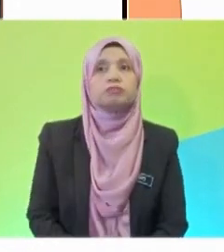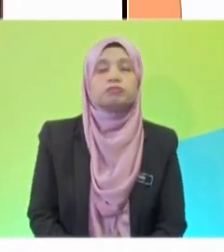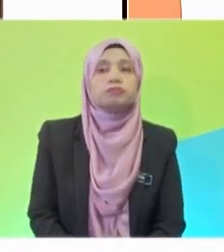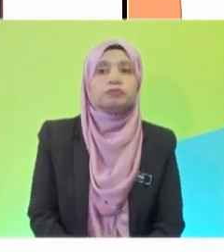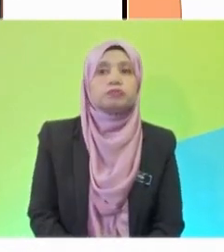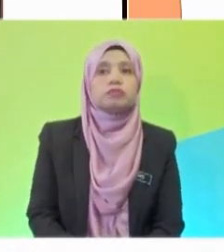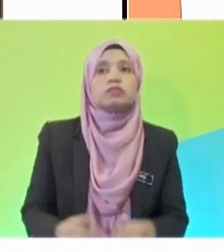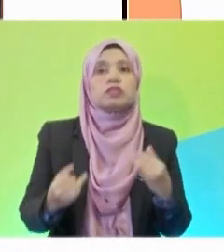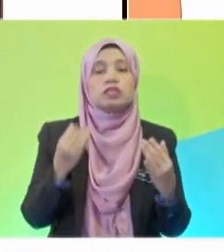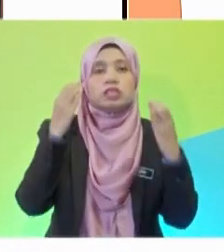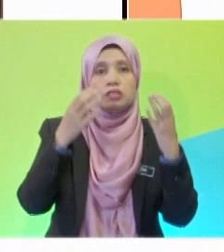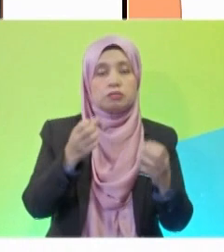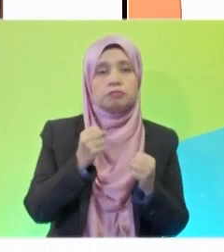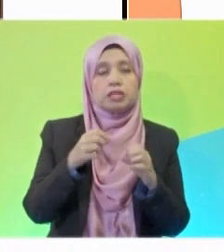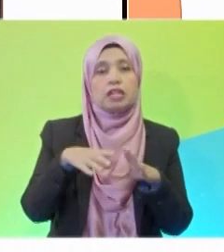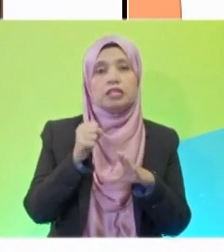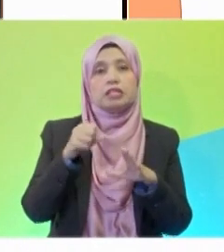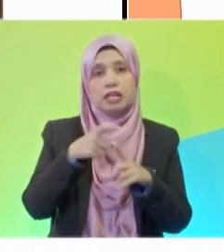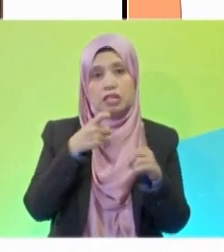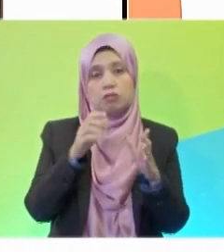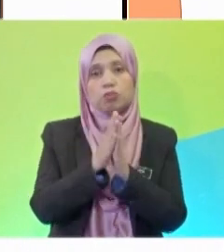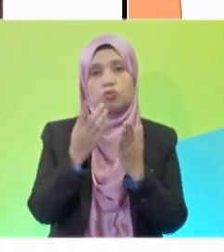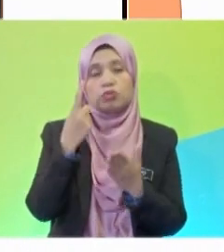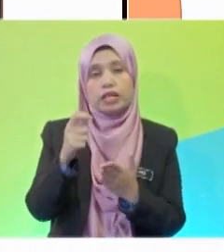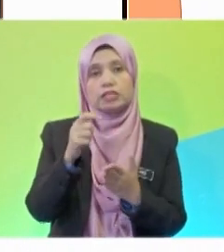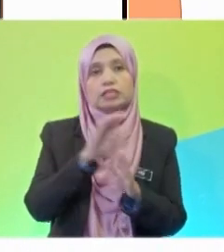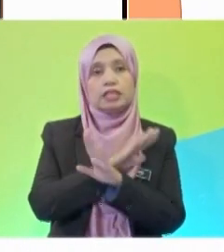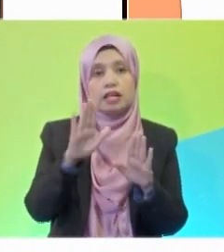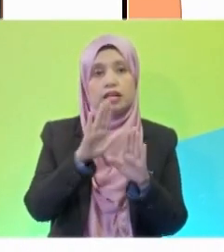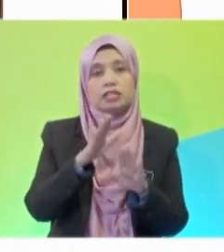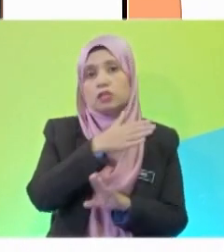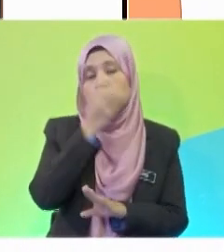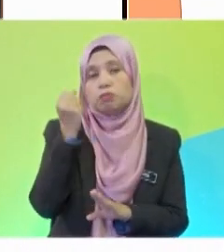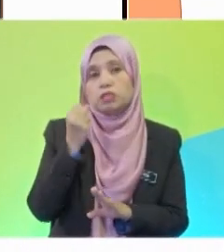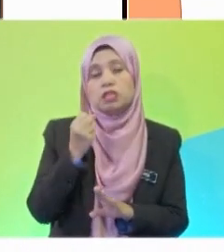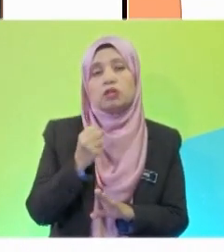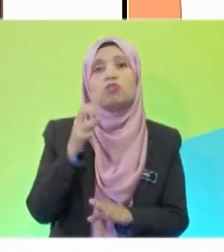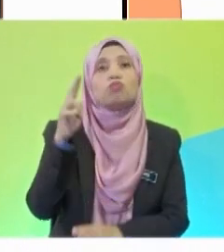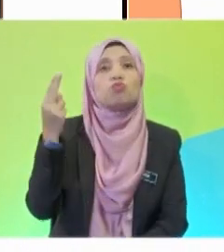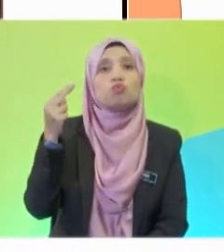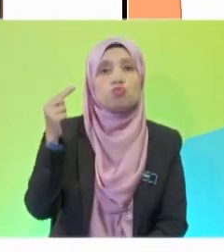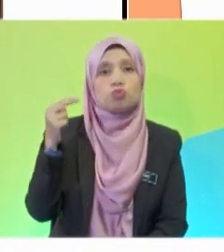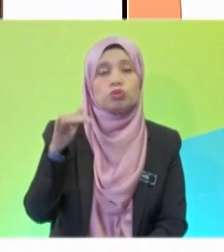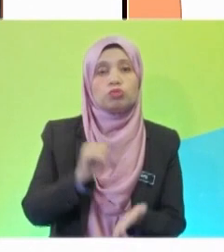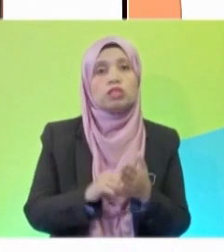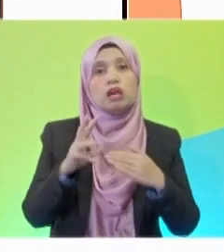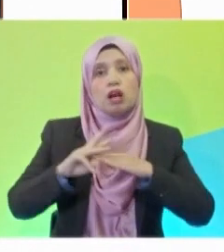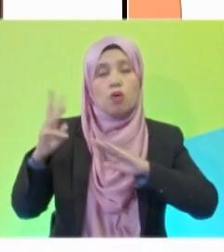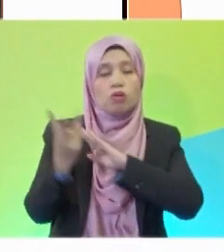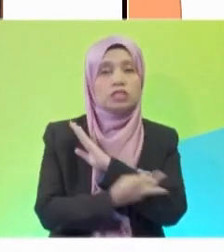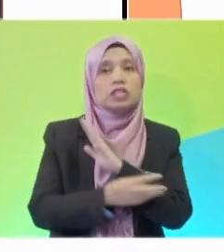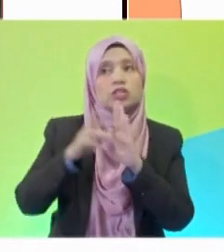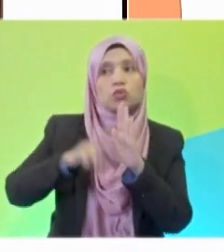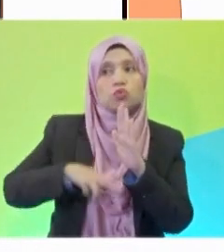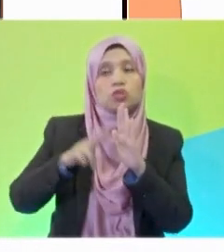cikgu ambil petikan daripada buku teks. Dan jangan lupa, kawasan ungu ini adalah kawasan kerugian.